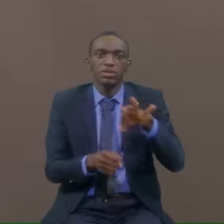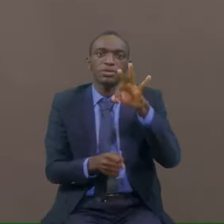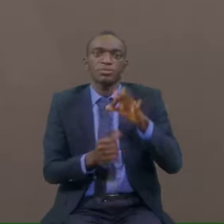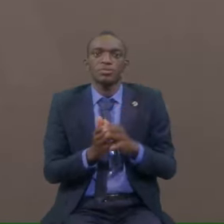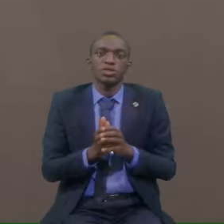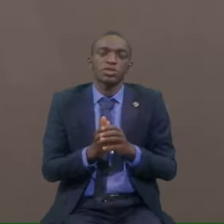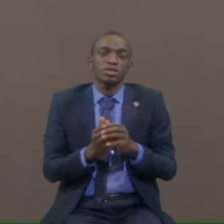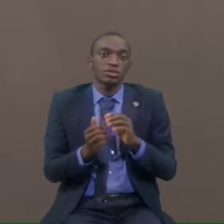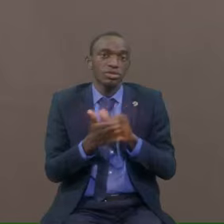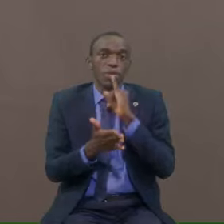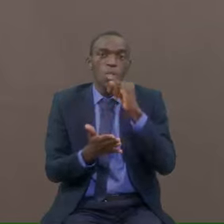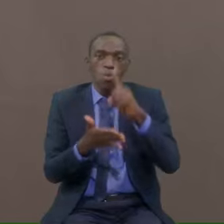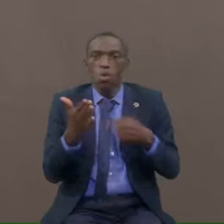attendons.